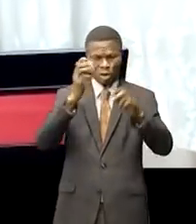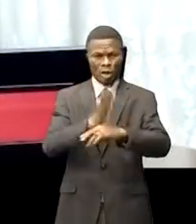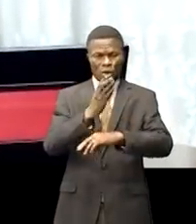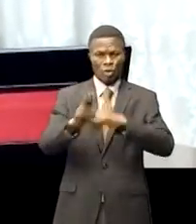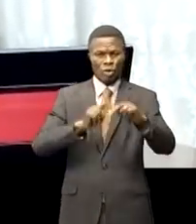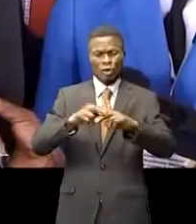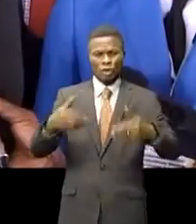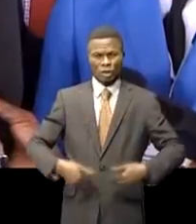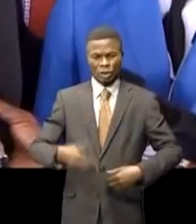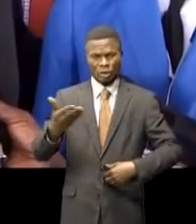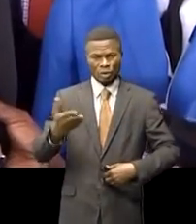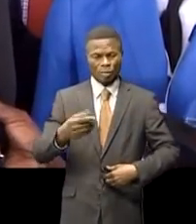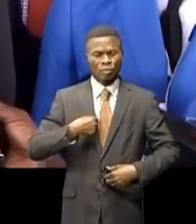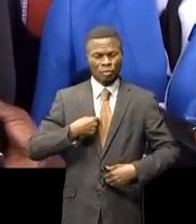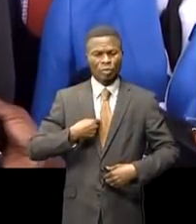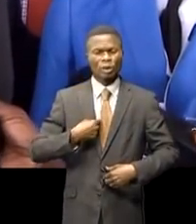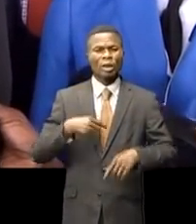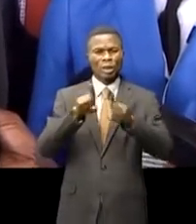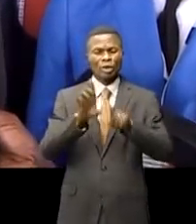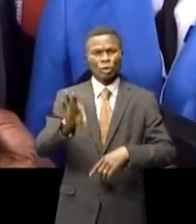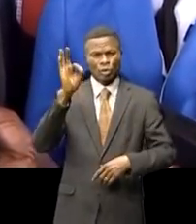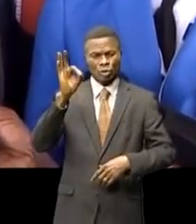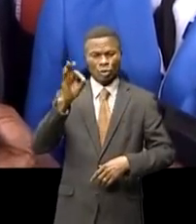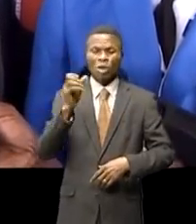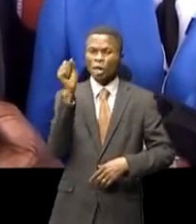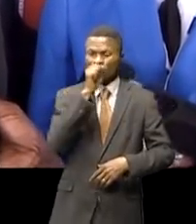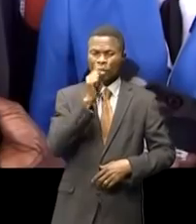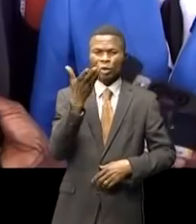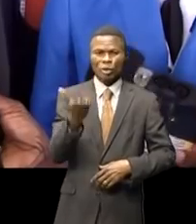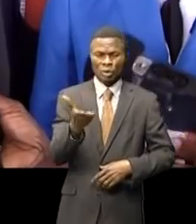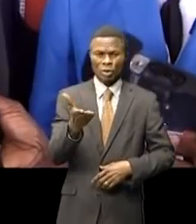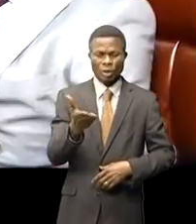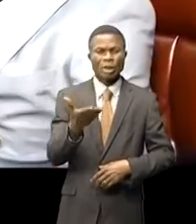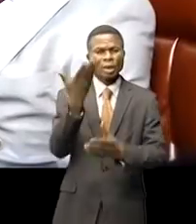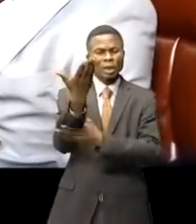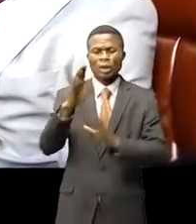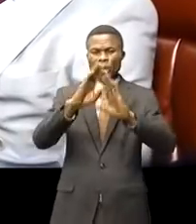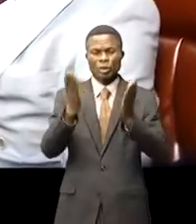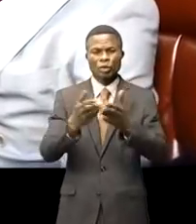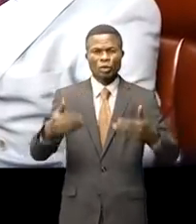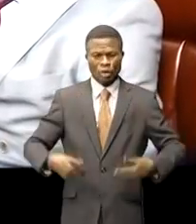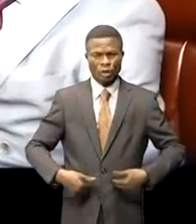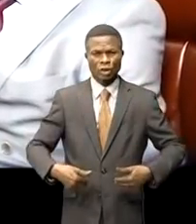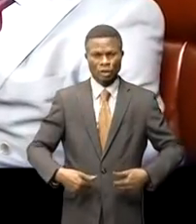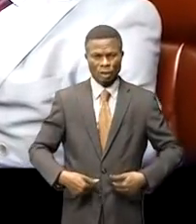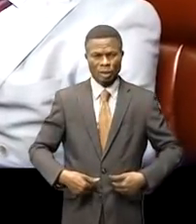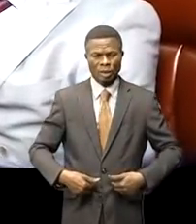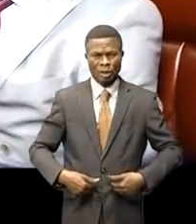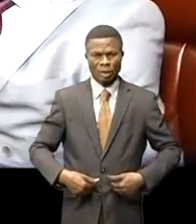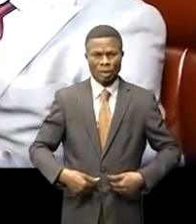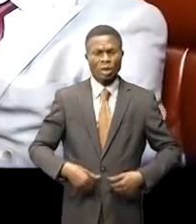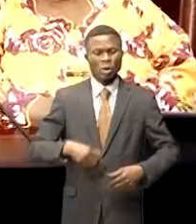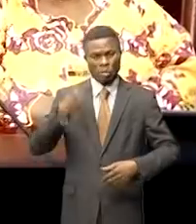de la jeunesse je profite par vos micros pour appeler toute la jeunesse des